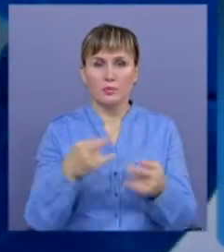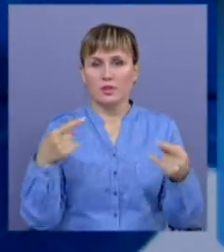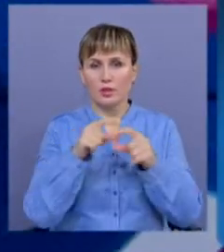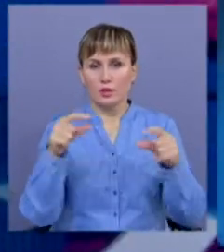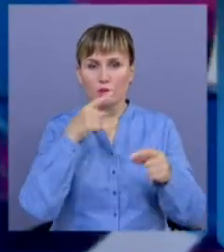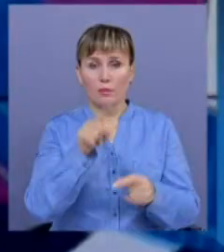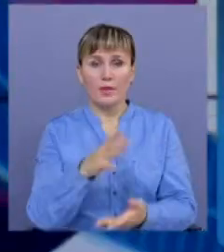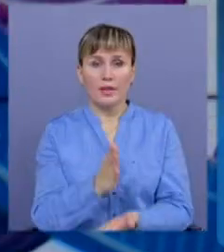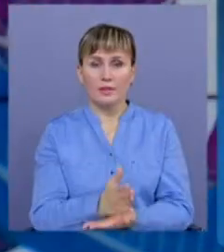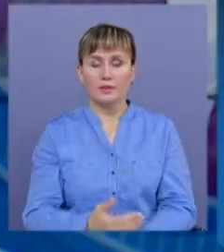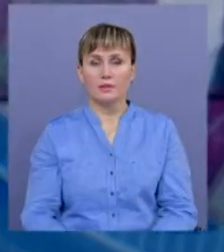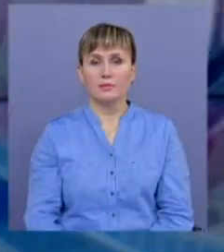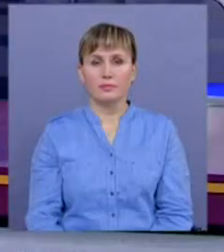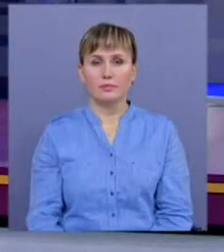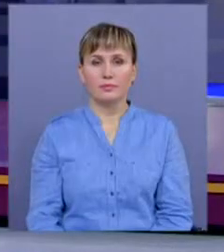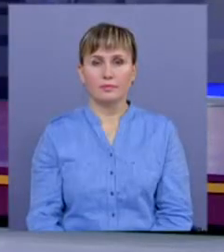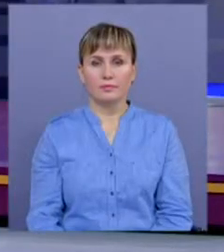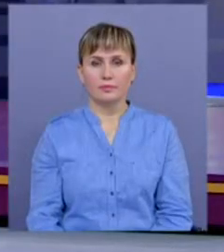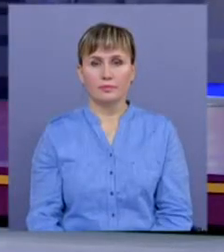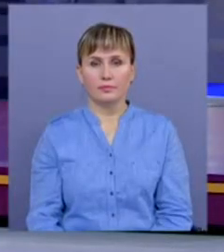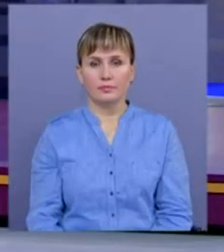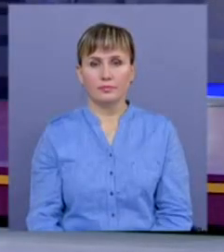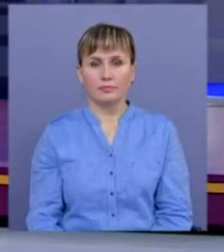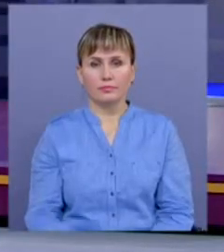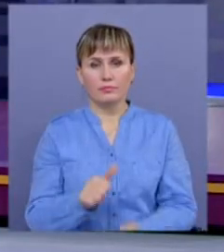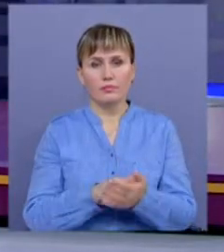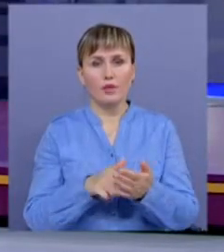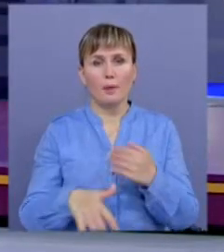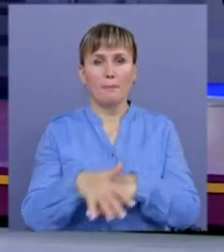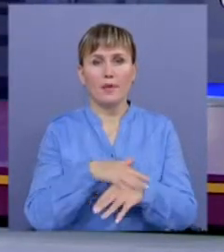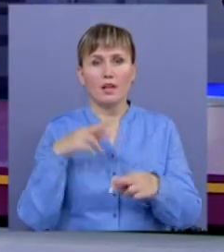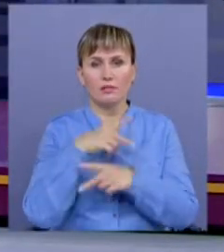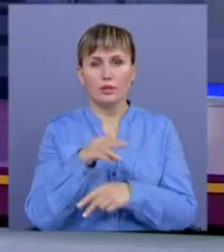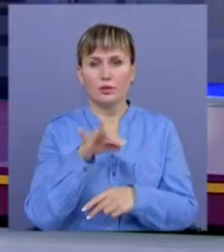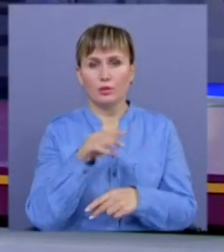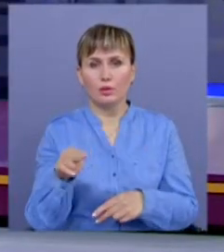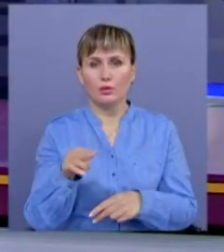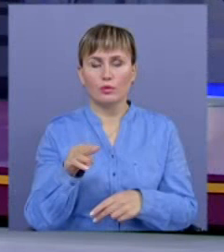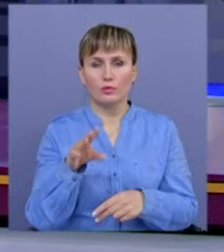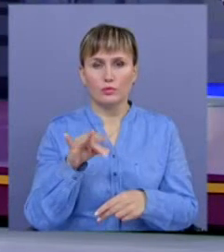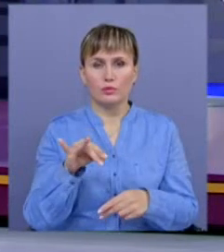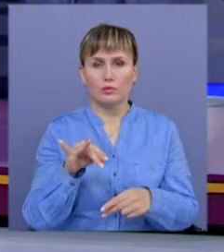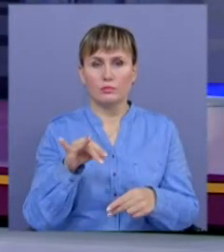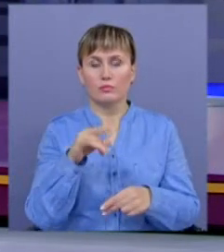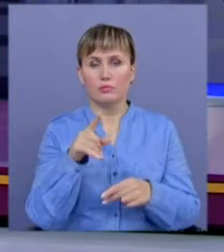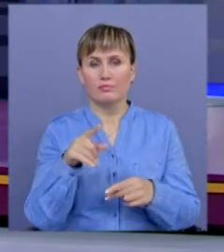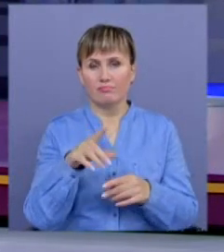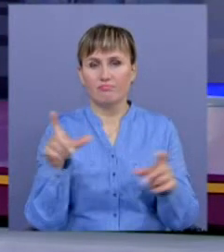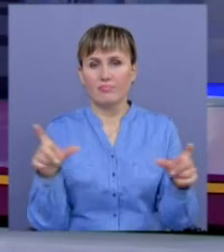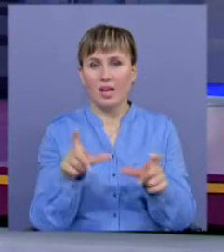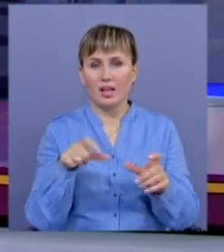сейчас указаны на ваших экранах. Причину массового отравления тортами от популярной столичной кондитерской